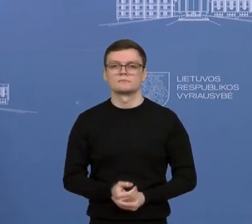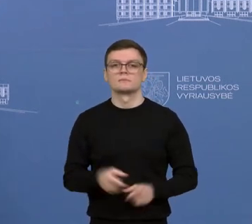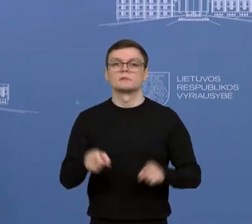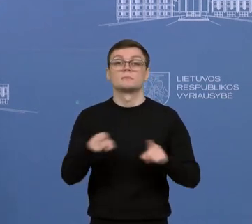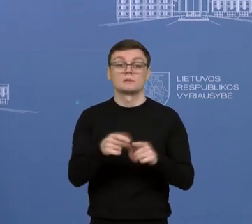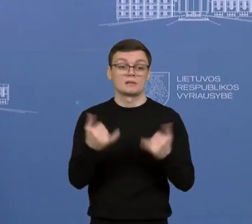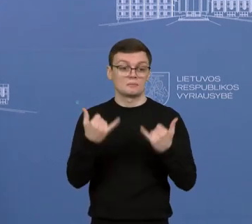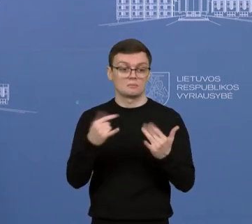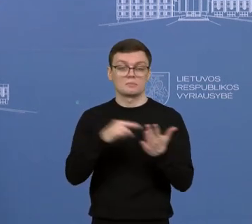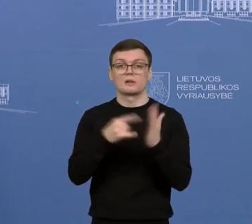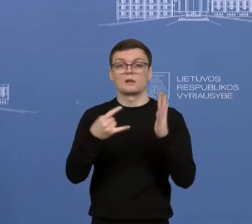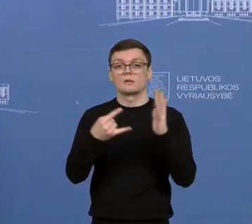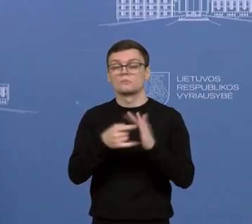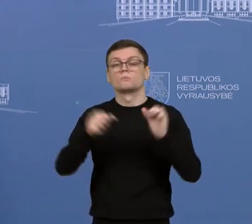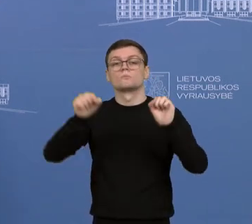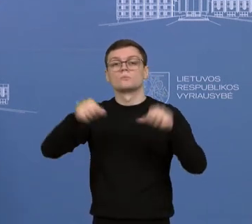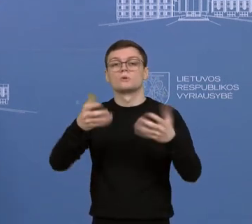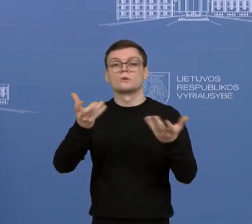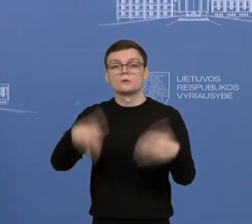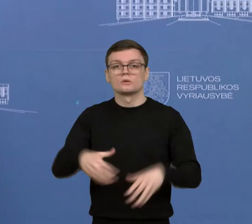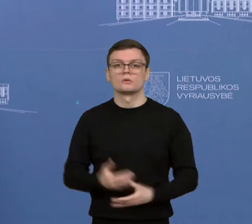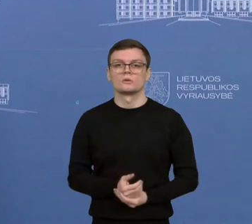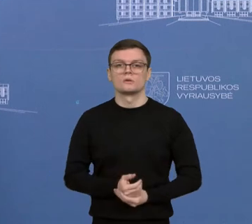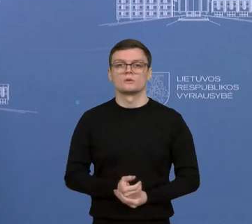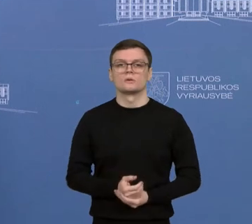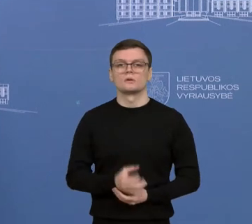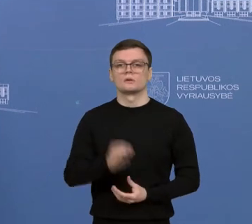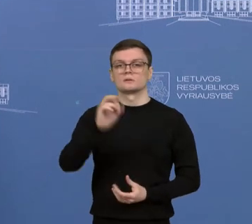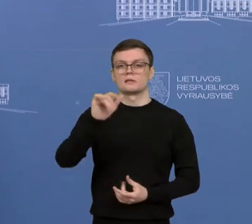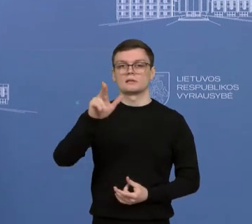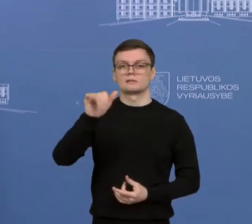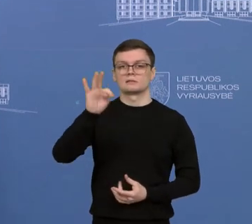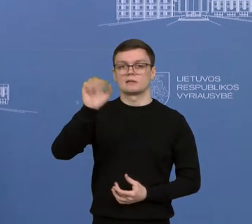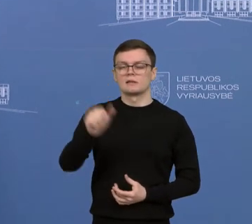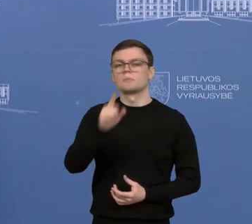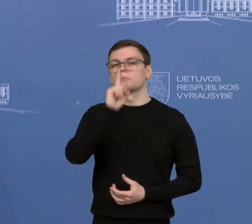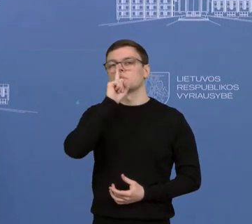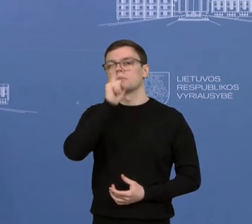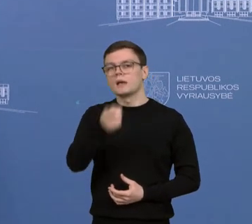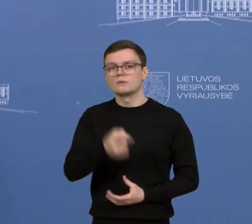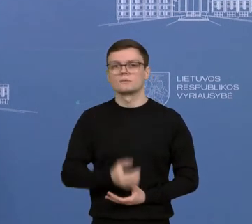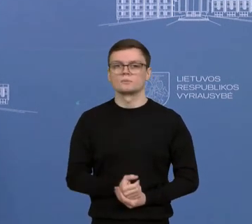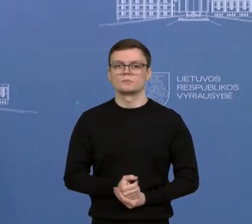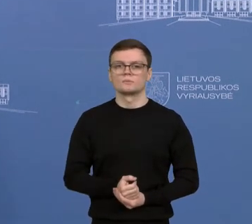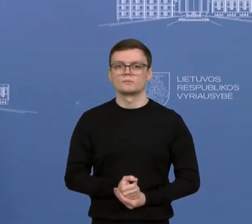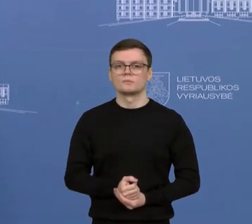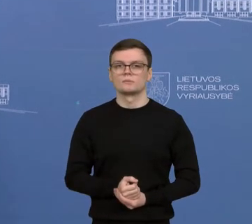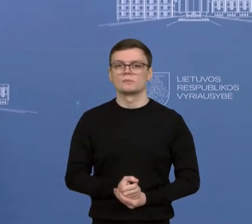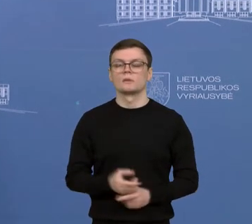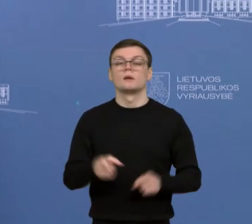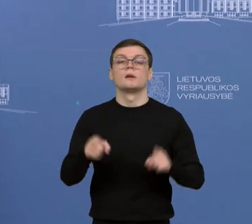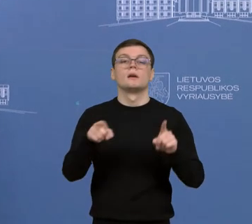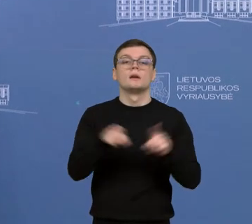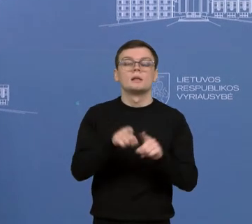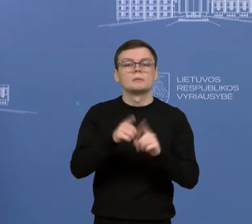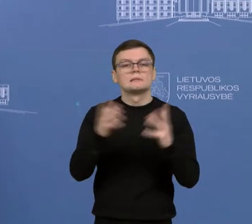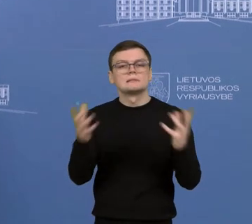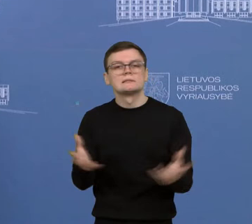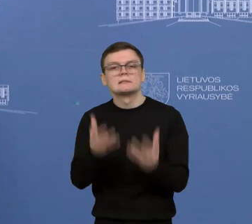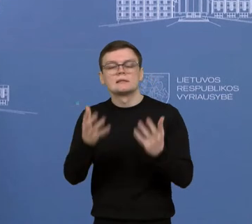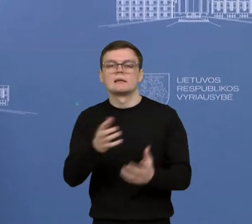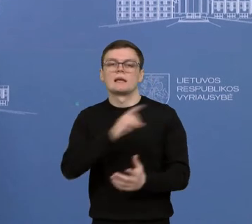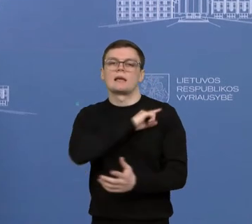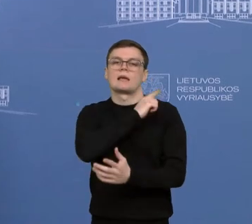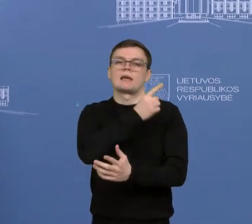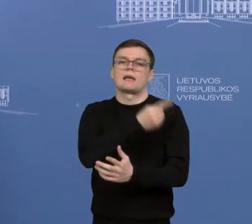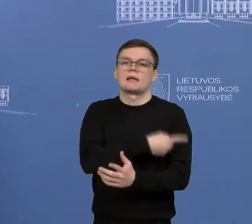jau dabar galiojanti galimybė išdėstyti sąskaitas per visus metus ir taip pat yra skatinama diegti energijos